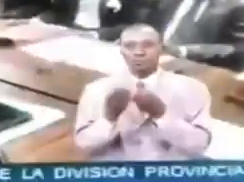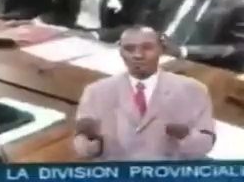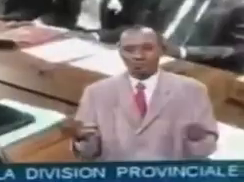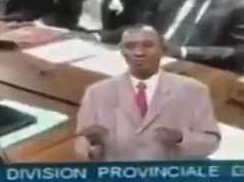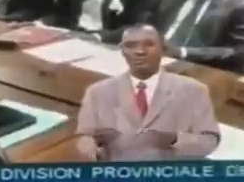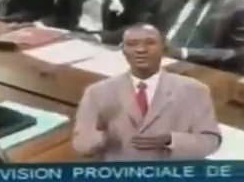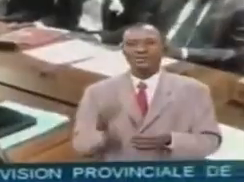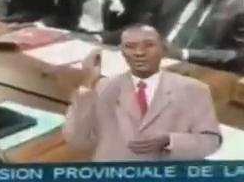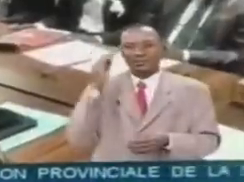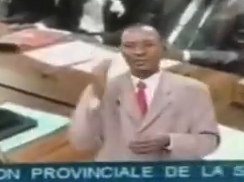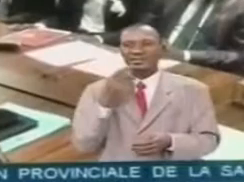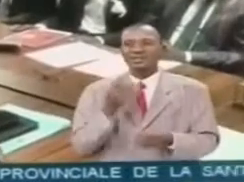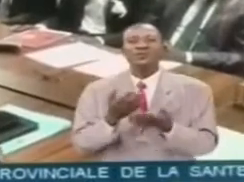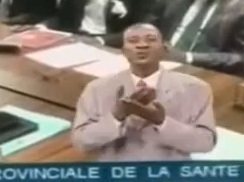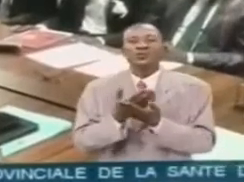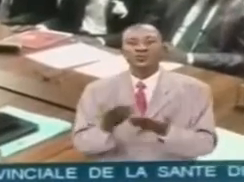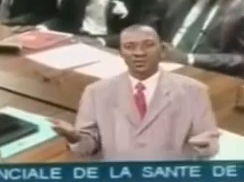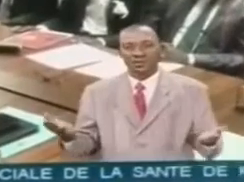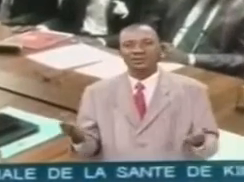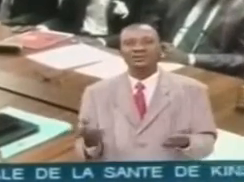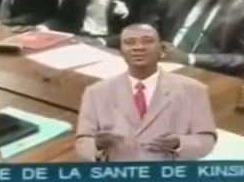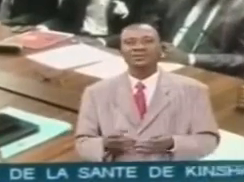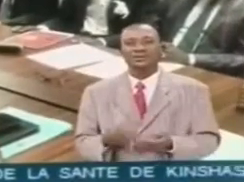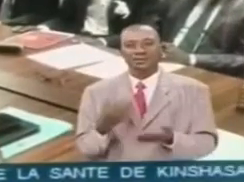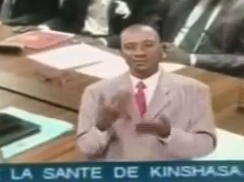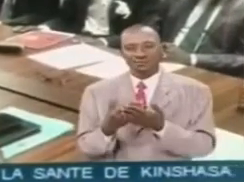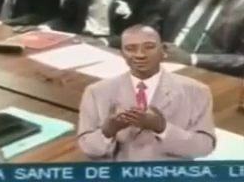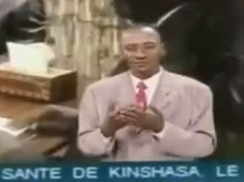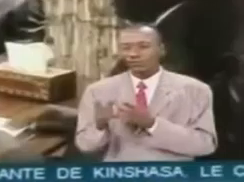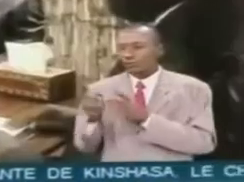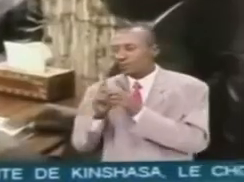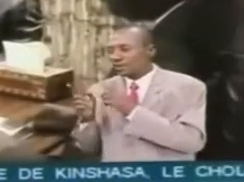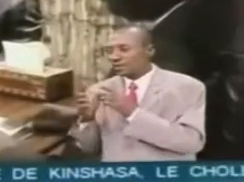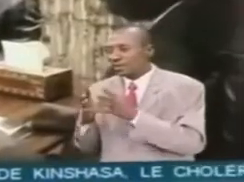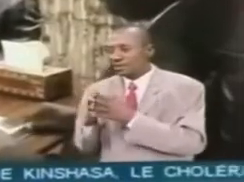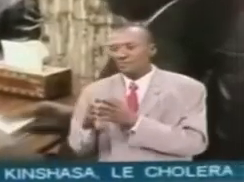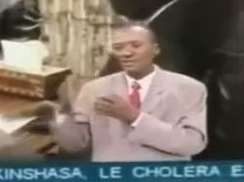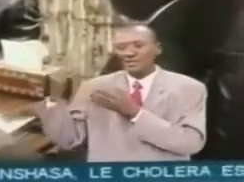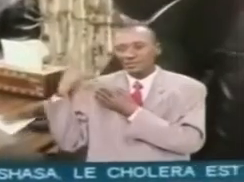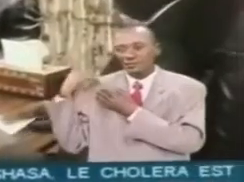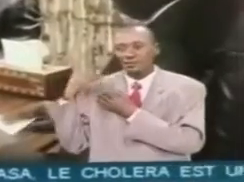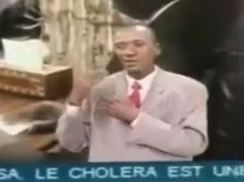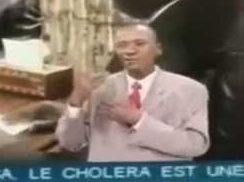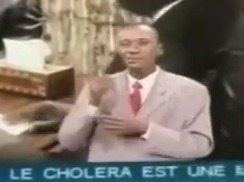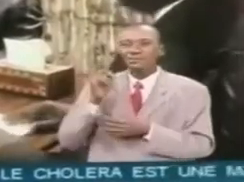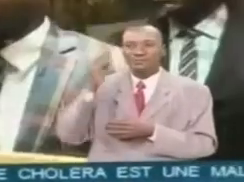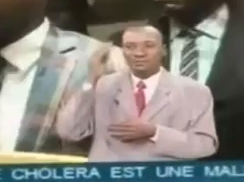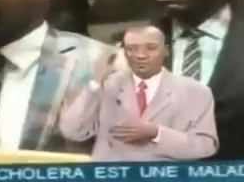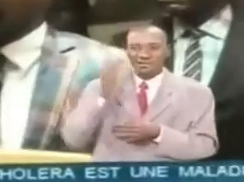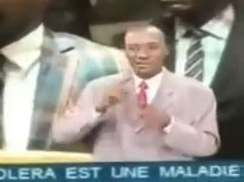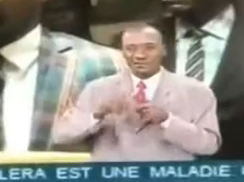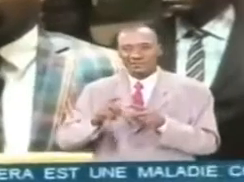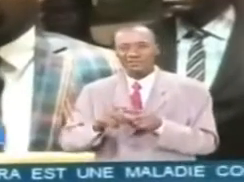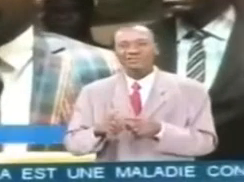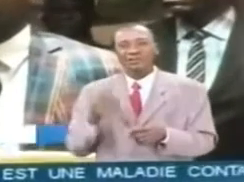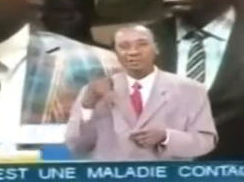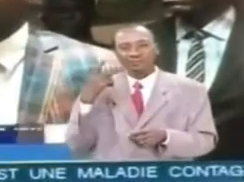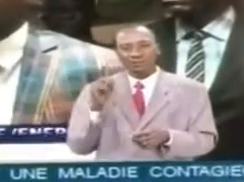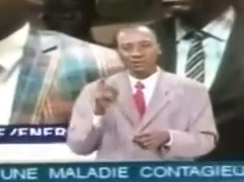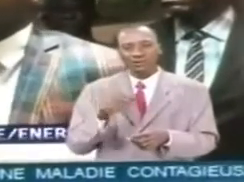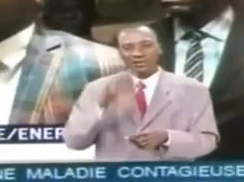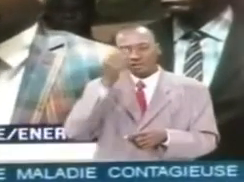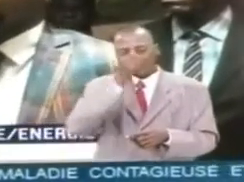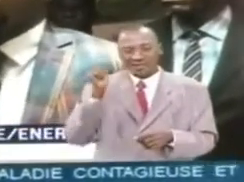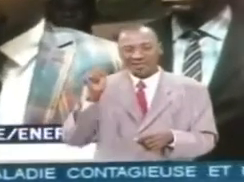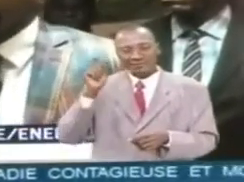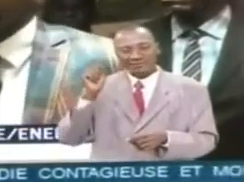chef de la délégation syndicale de l'énergie a salué l'esprit d'ouverture du ministre Emile Ifoto Jean-Marie. Avec lui, on a eu cette